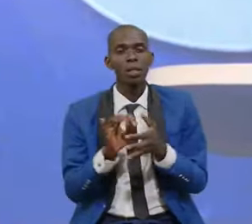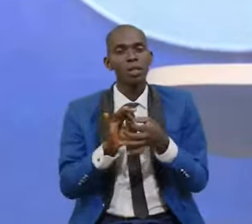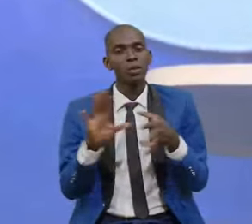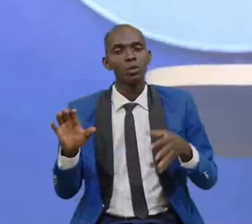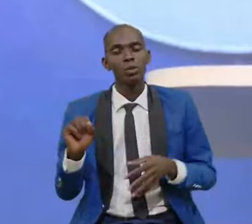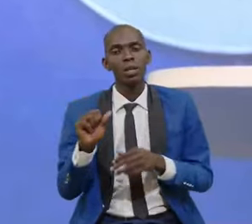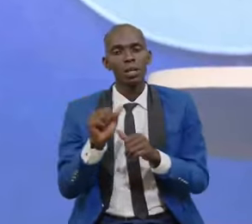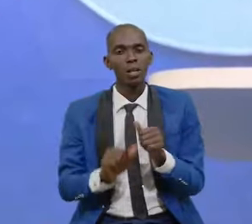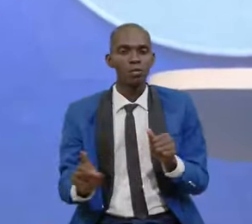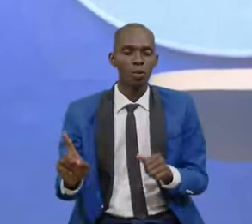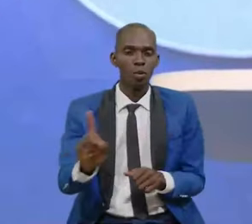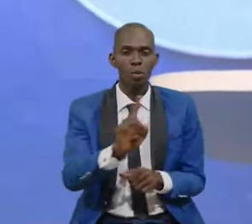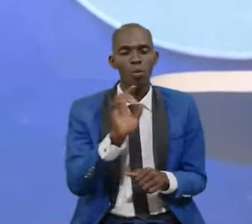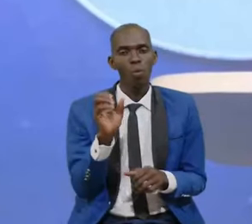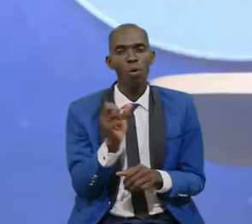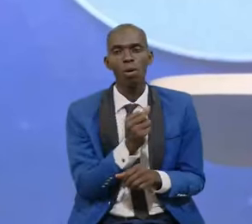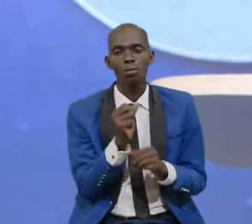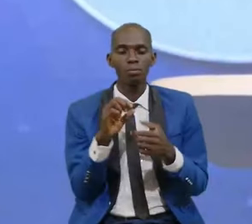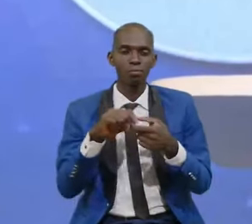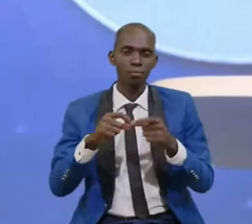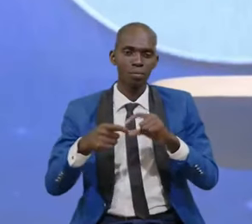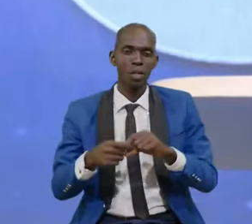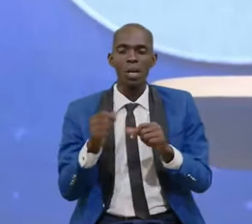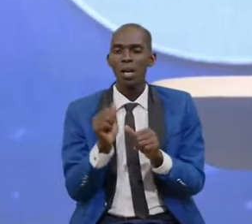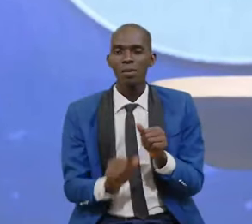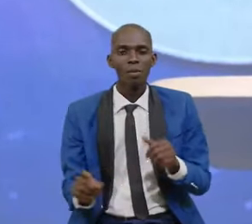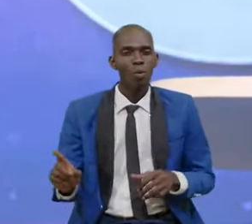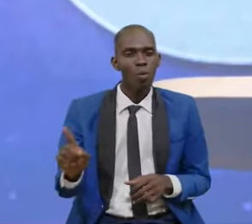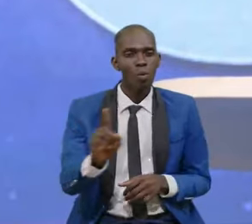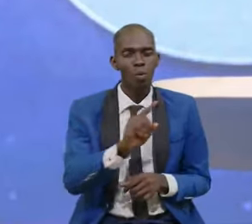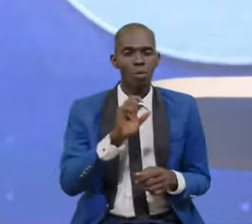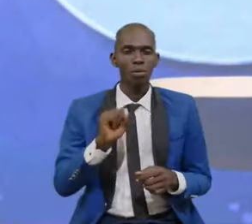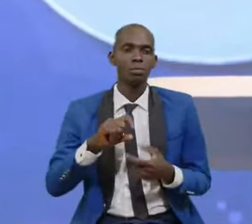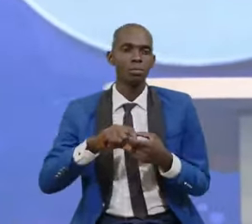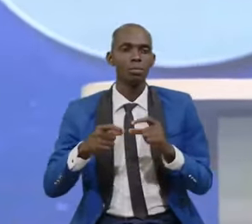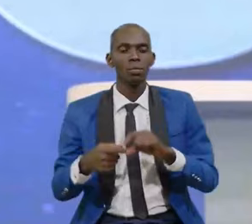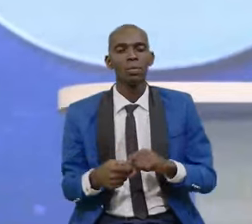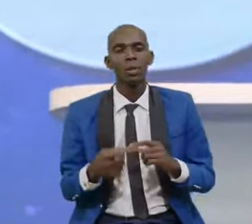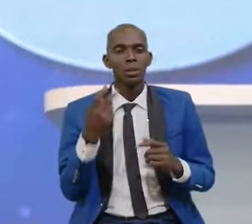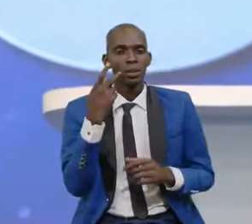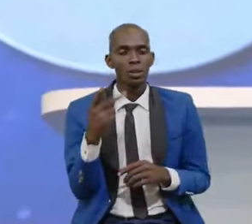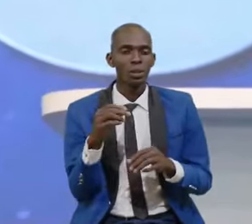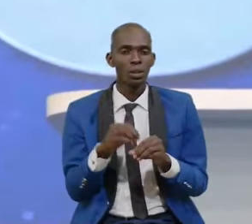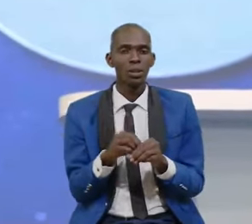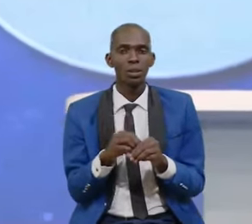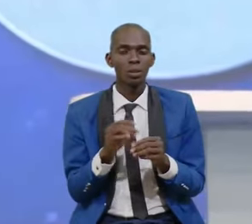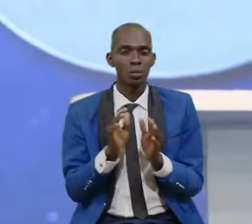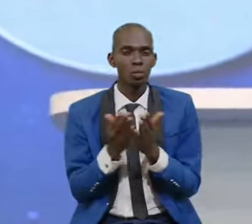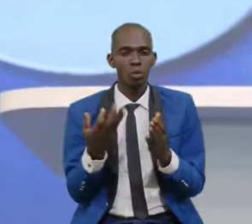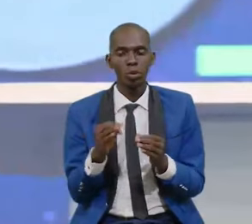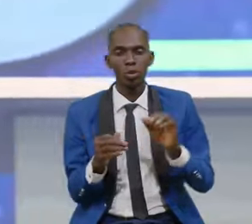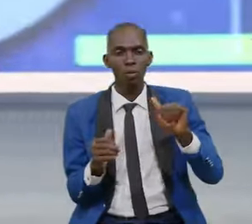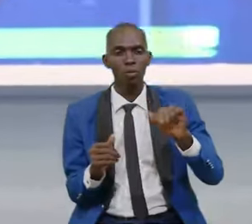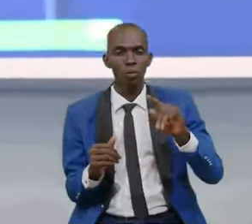de tout le monde. Les liens de tout le monde. Acte encore au